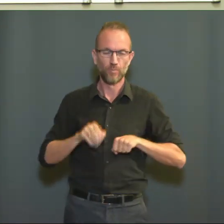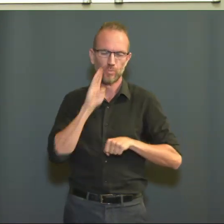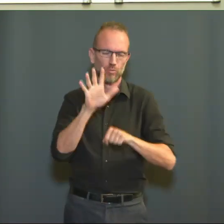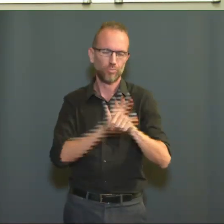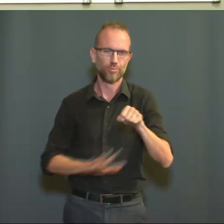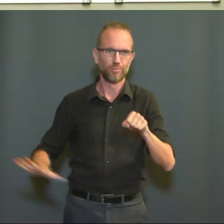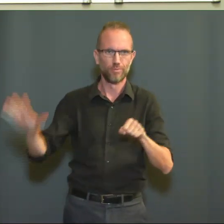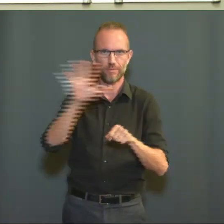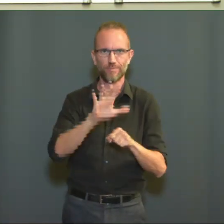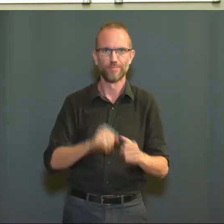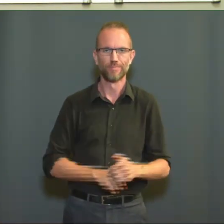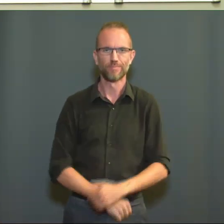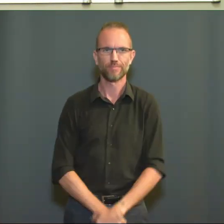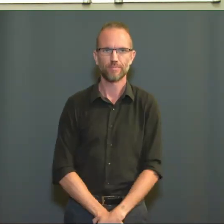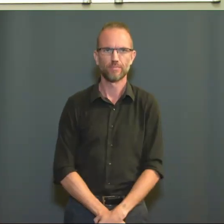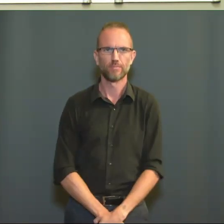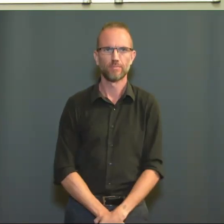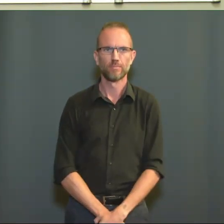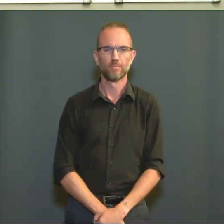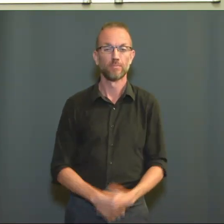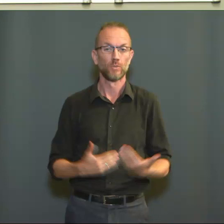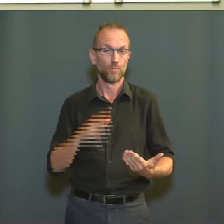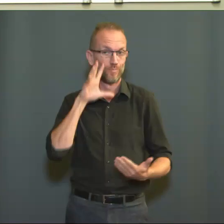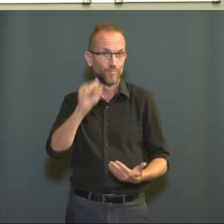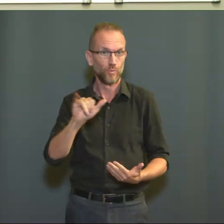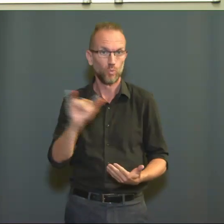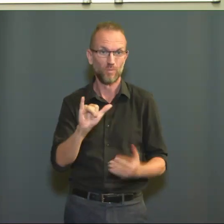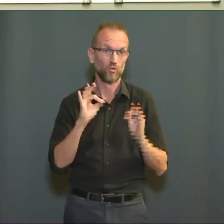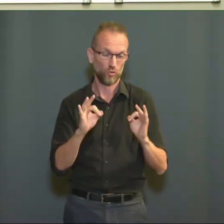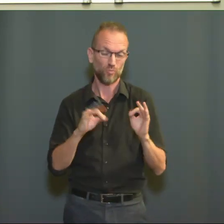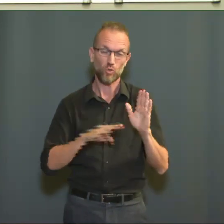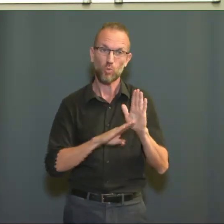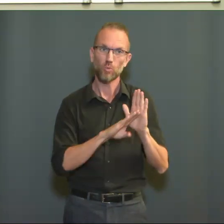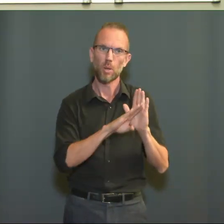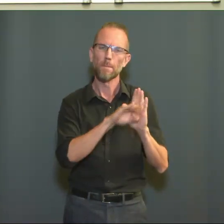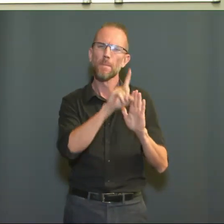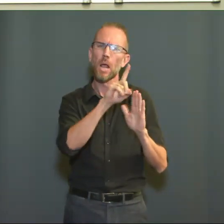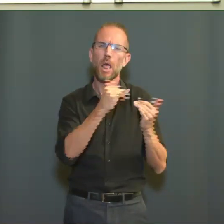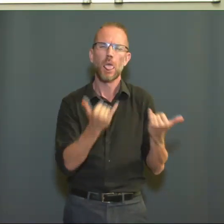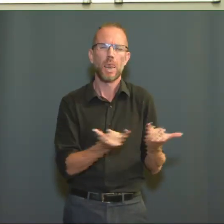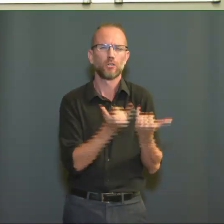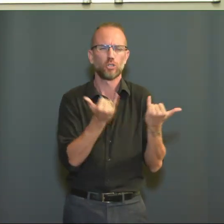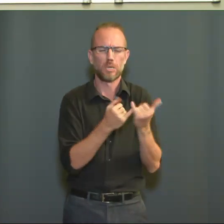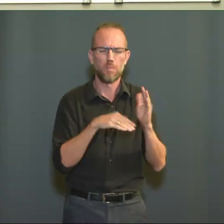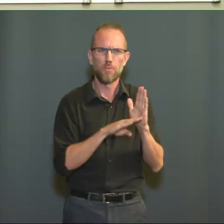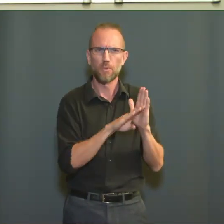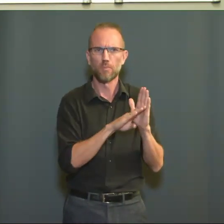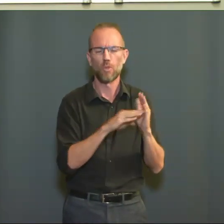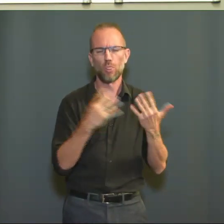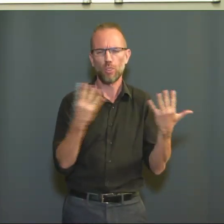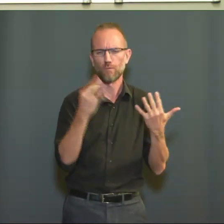Comme vous le voyez, s'il y a une augmentation, elle est cette fois-ci peu importante, de l'ordre de 9% par rapport à la